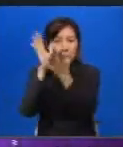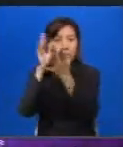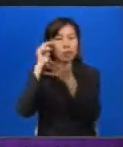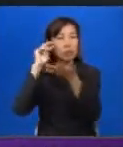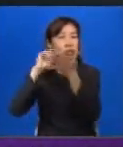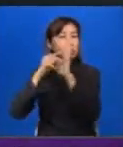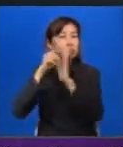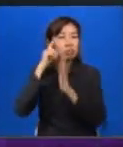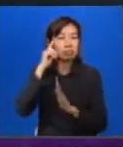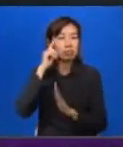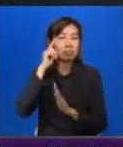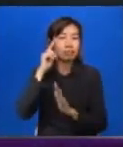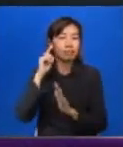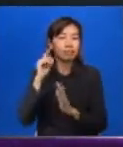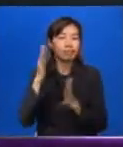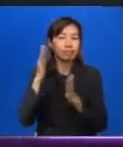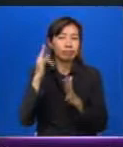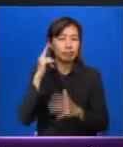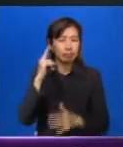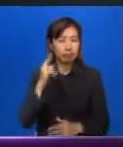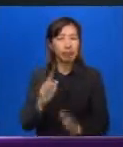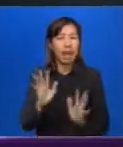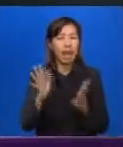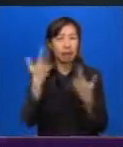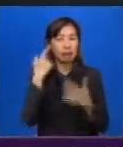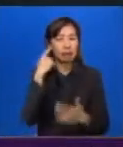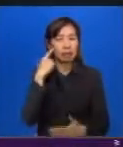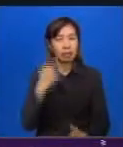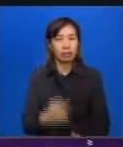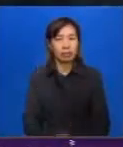ในช่วงของอ่าวไทย